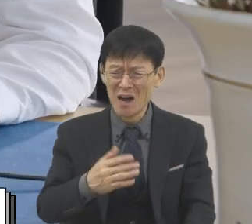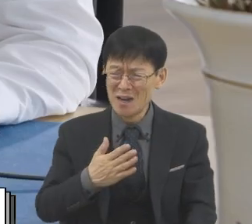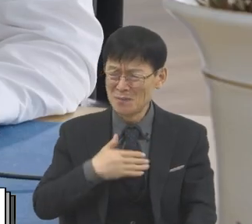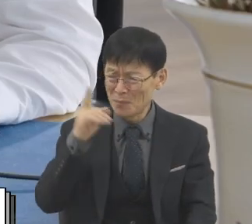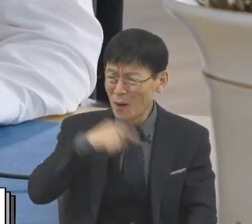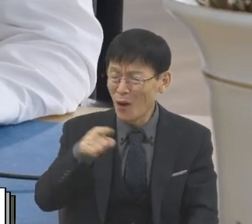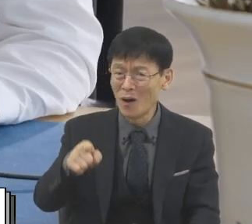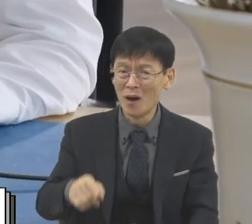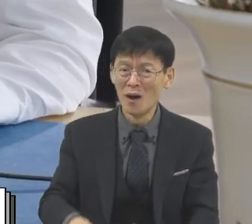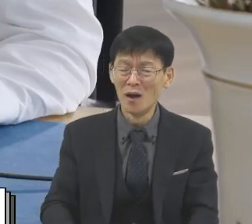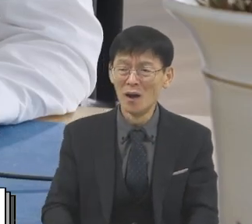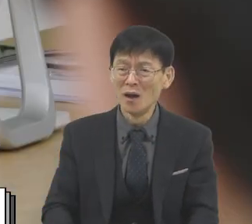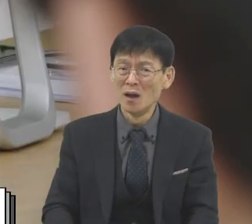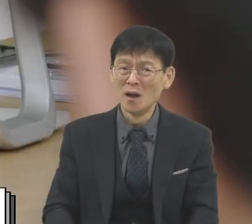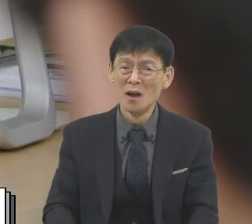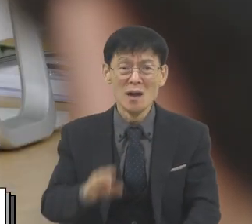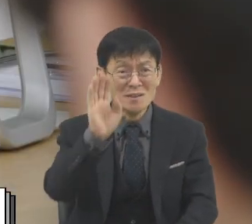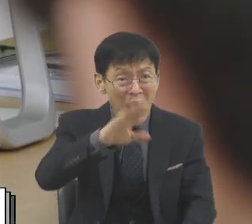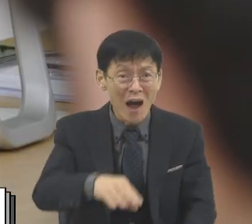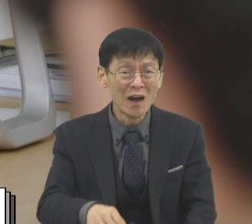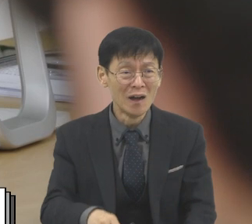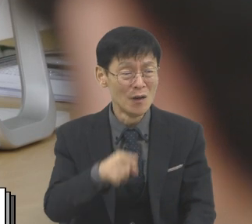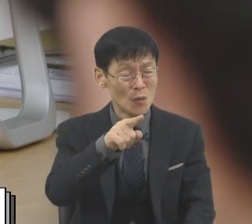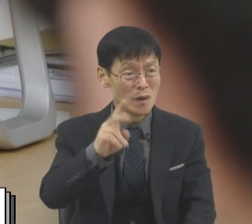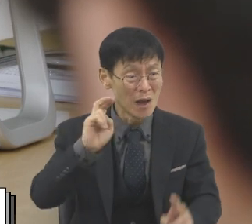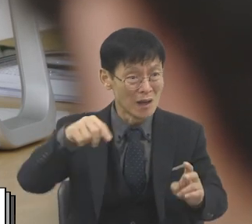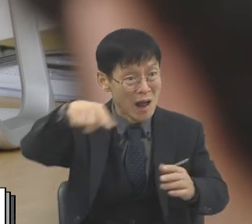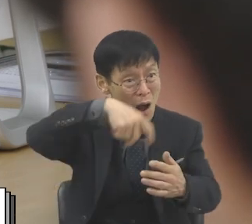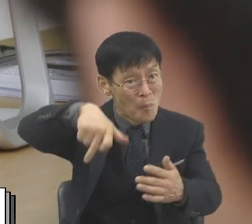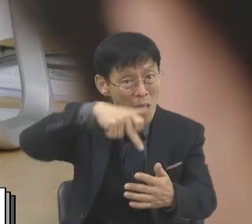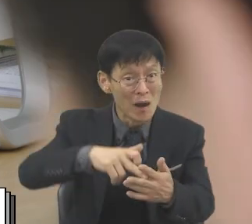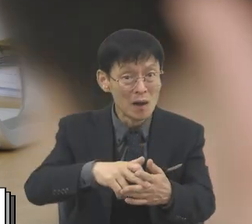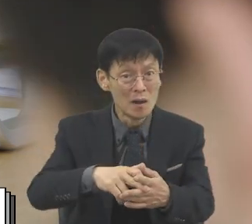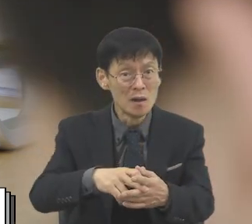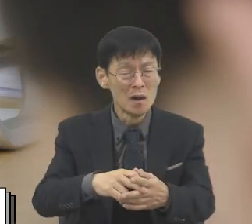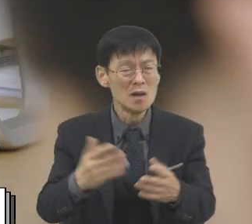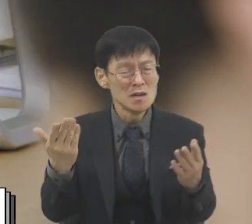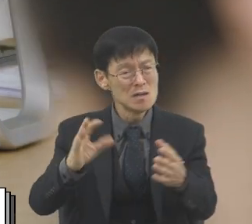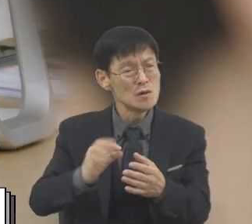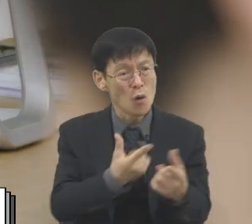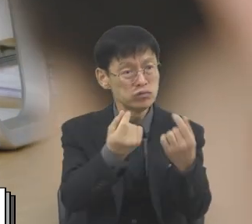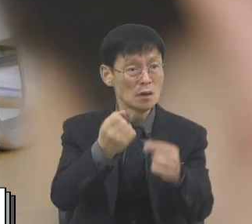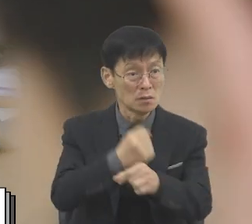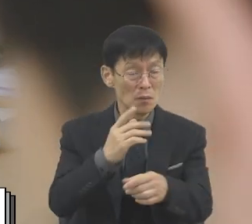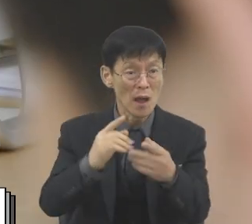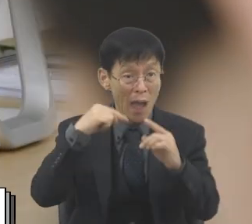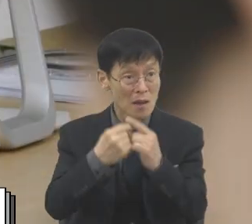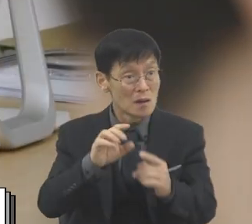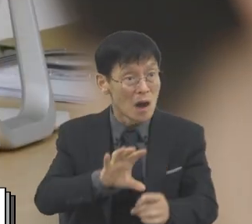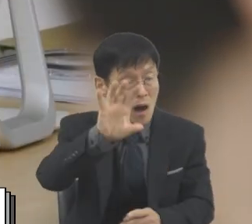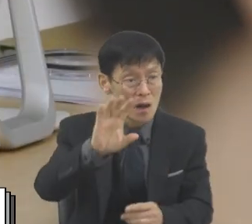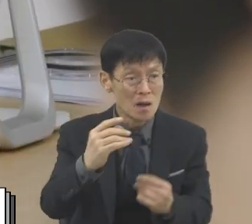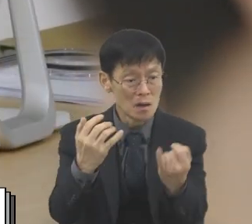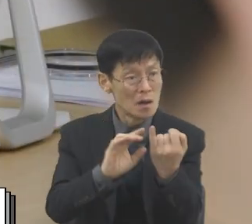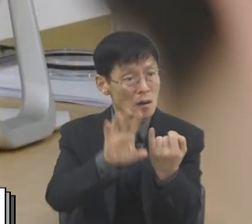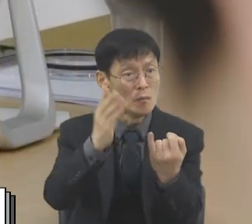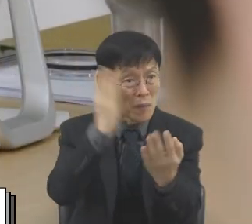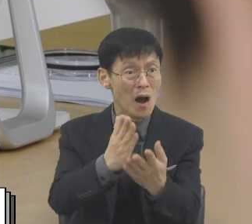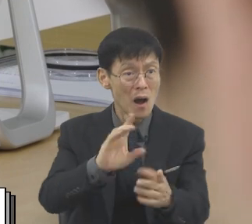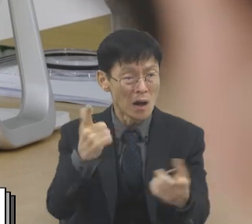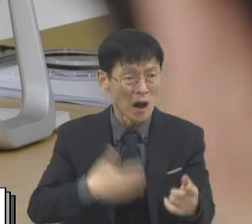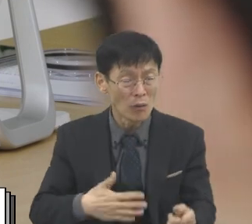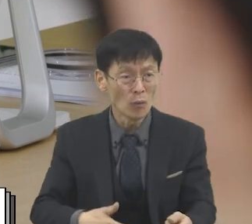아, 진짜 불쾌해. 성훈 씨! 회사 단체 대화방은 업무를 공유하는 곳입니다. 이런 사진 올리는